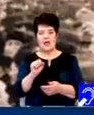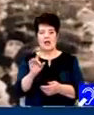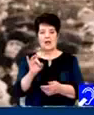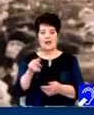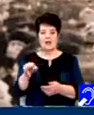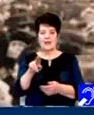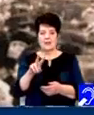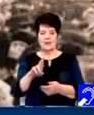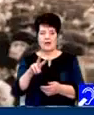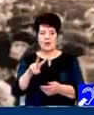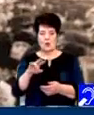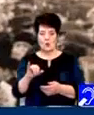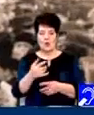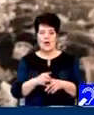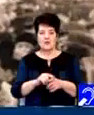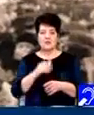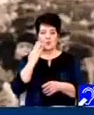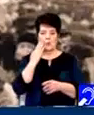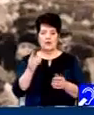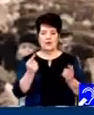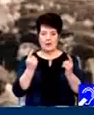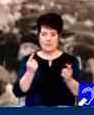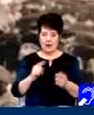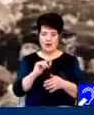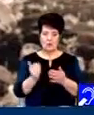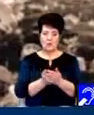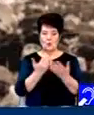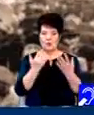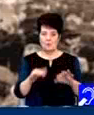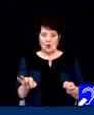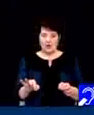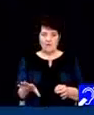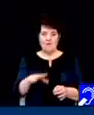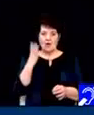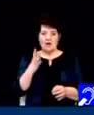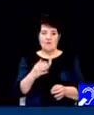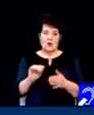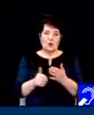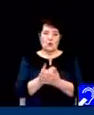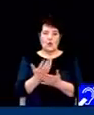că această România mare va avea o nouă democrație, va fi o